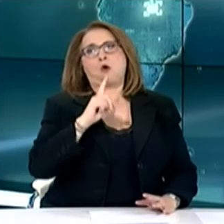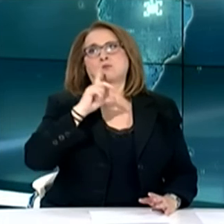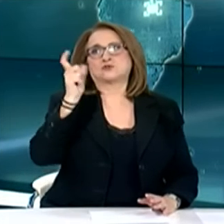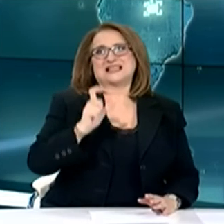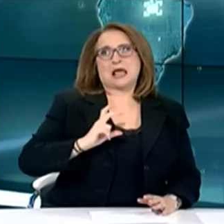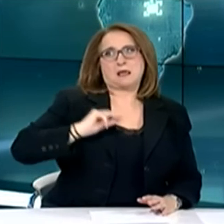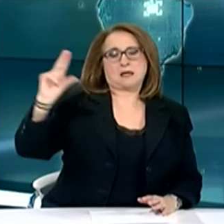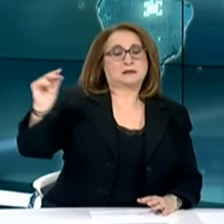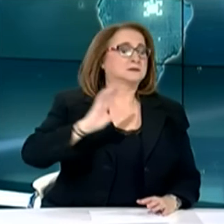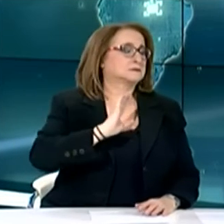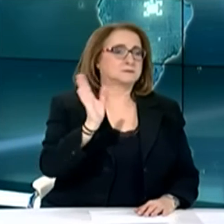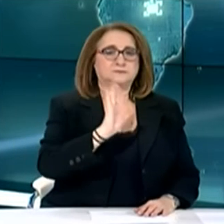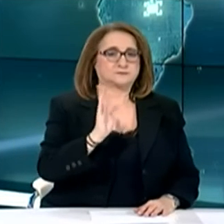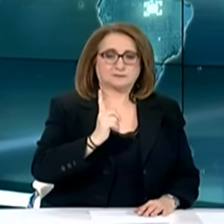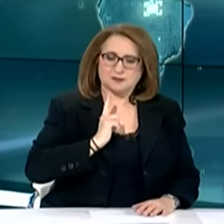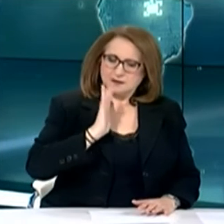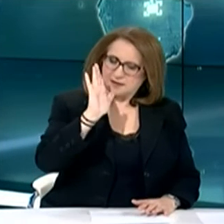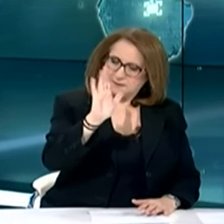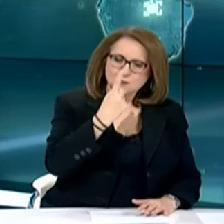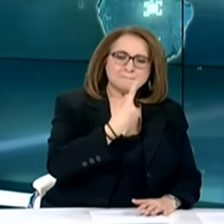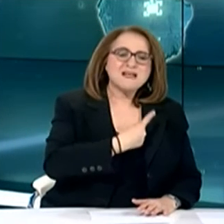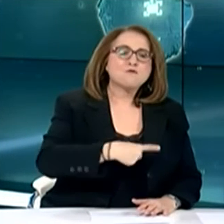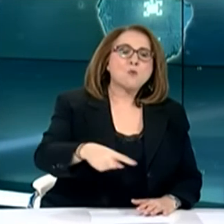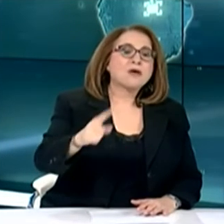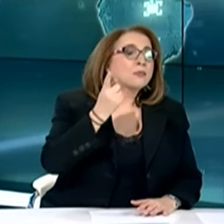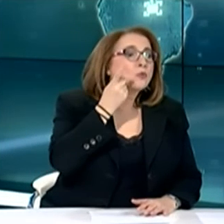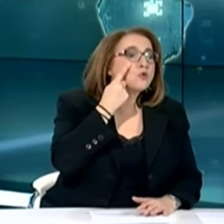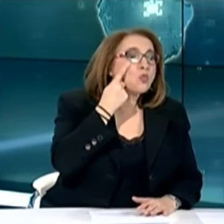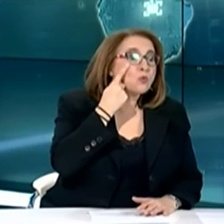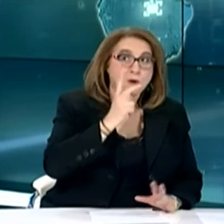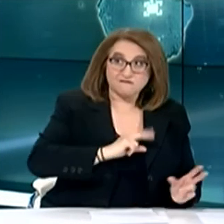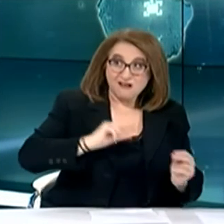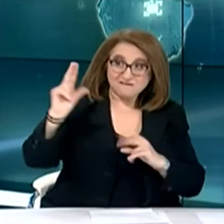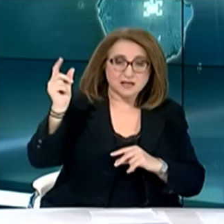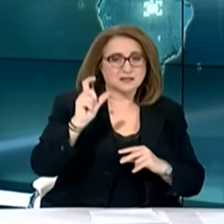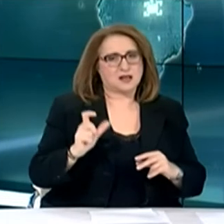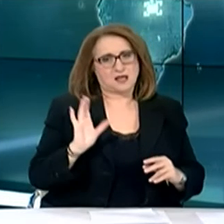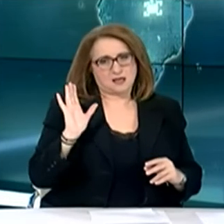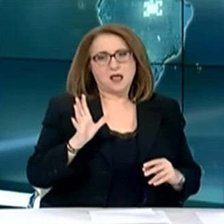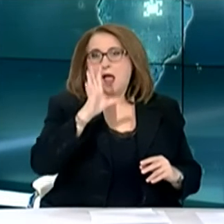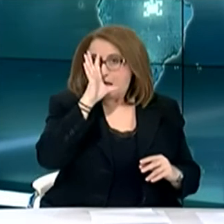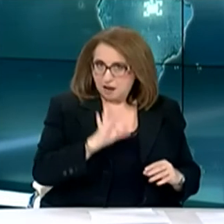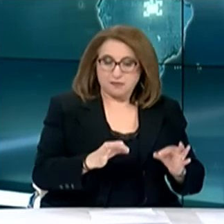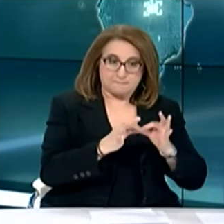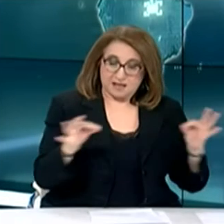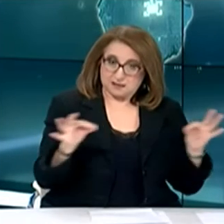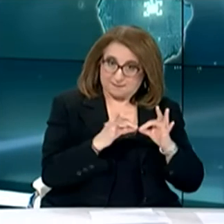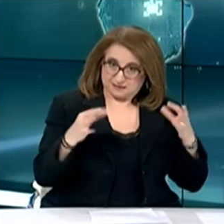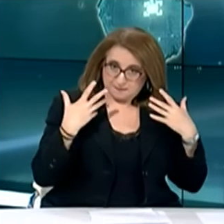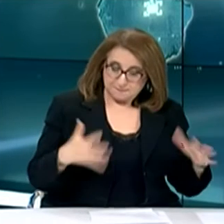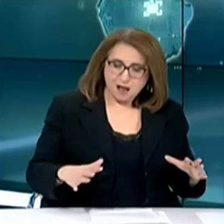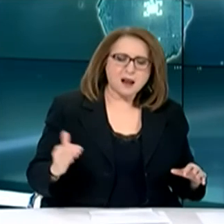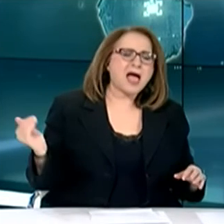Ιταλίας. Θα μου επιτρέψει να περιμένω μια εβδομάδα για να το πω με σιγουριά αυτό. Σίγουρα τα μέτρα δεν αποδίδουν αμέσως. Τα μέτρα θα αποδώσουν μετά